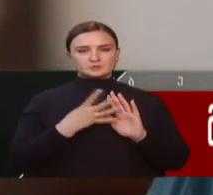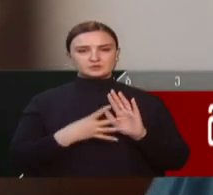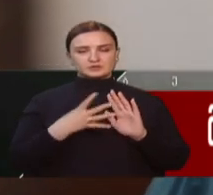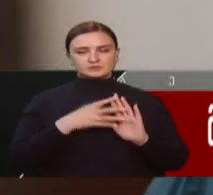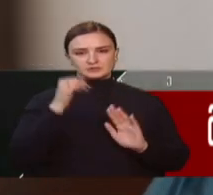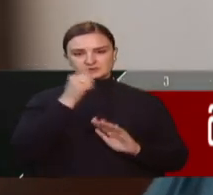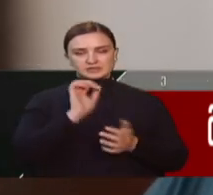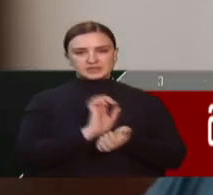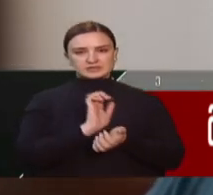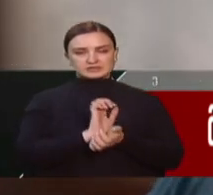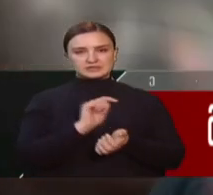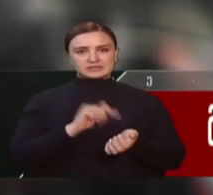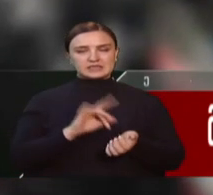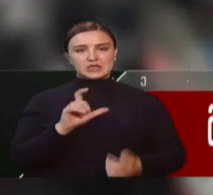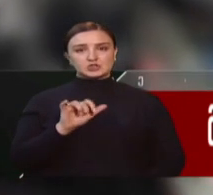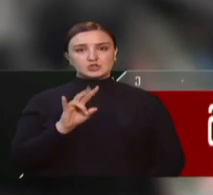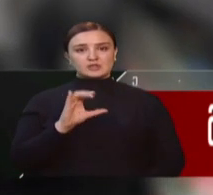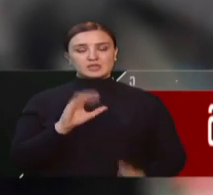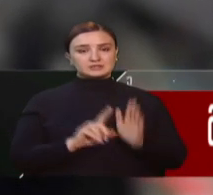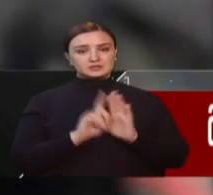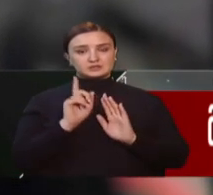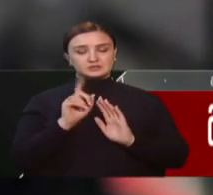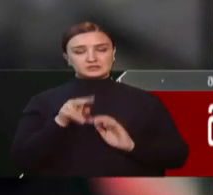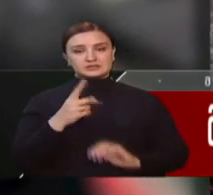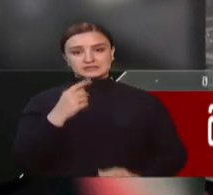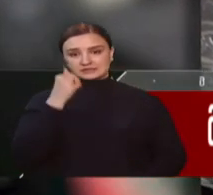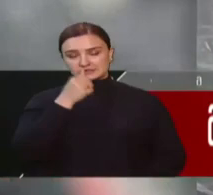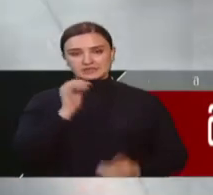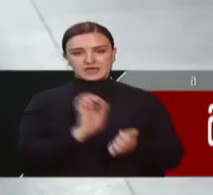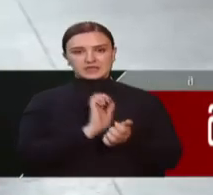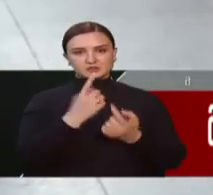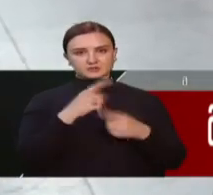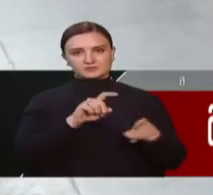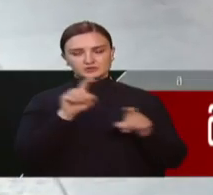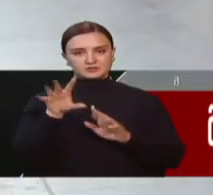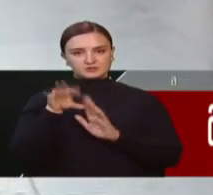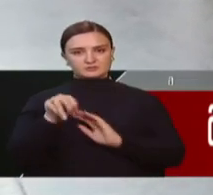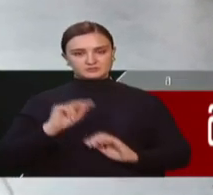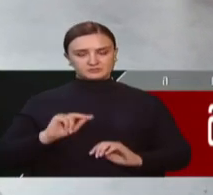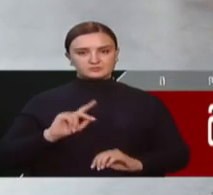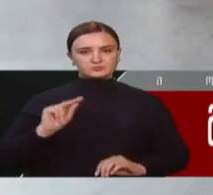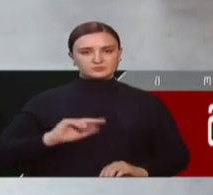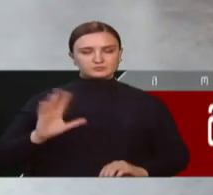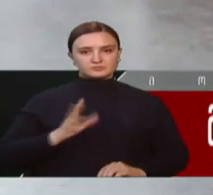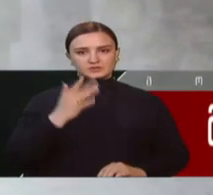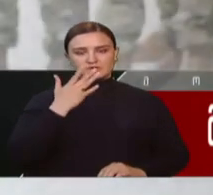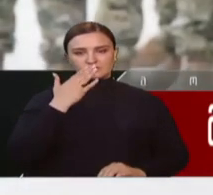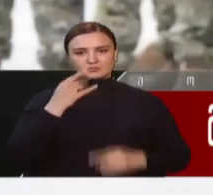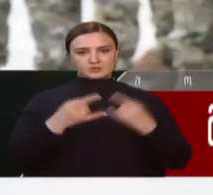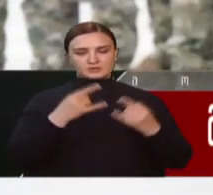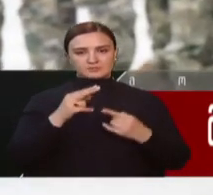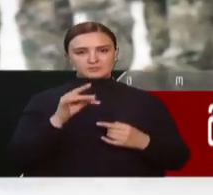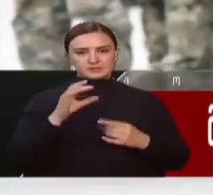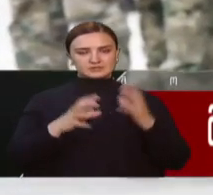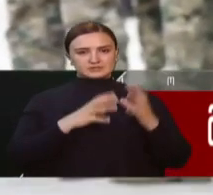1999 წელს გაზეთ რეზონანსში დაიწყო, 2001 წლიდან კი გაზეთ ახალ ვერსიაში გადავიდა. Პარალელურად მუშაობდა ევროპული პრესის